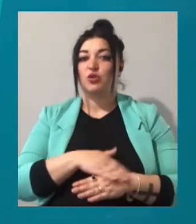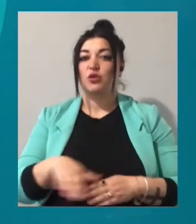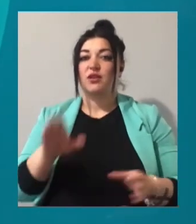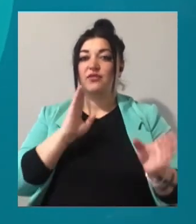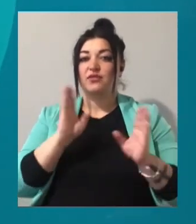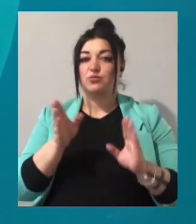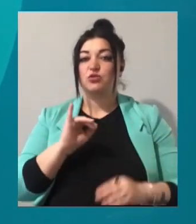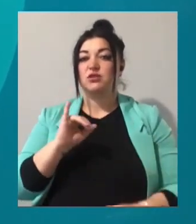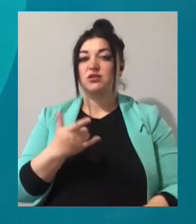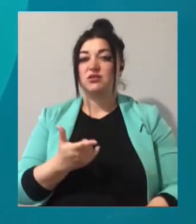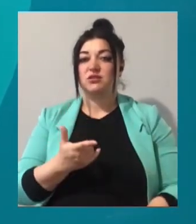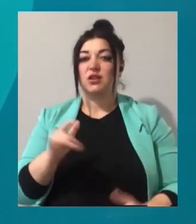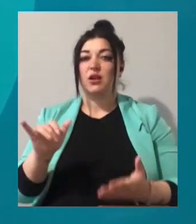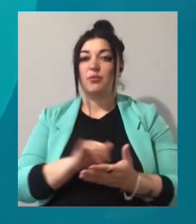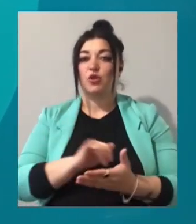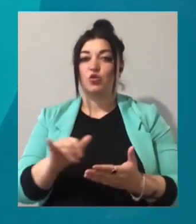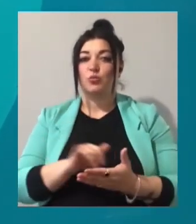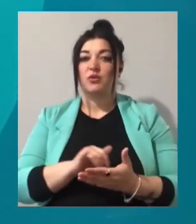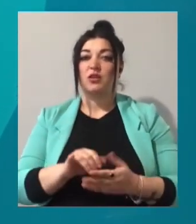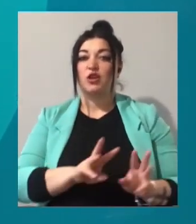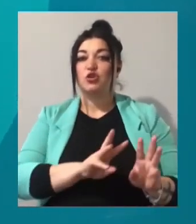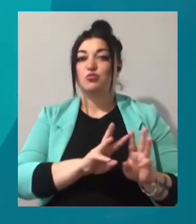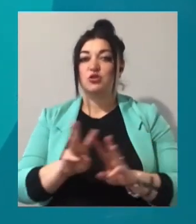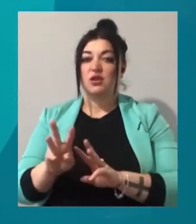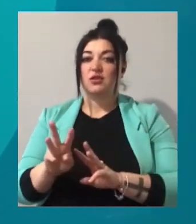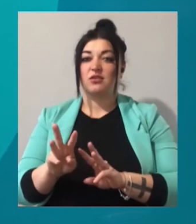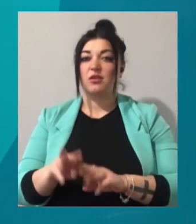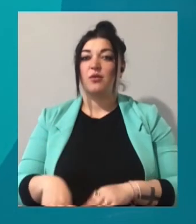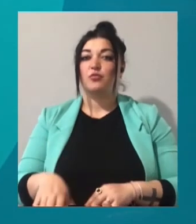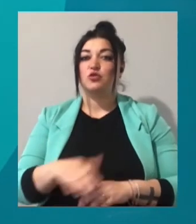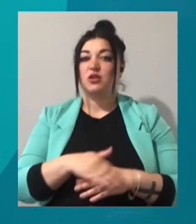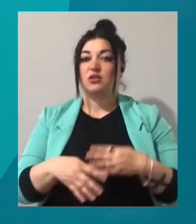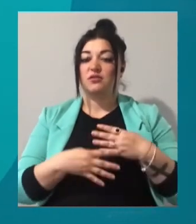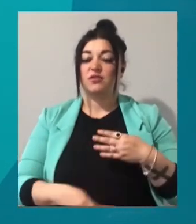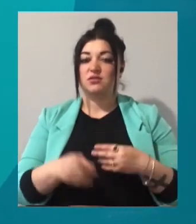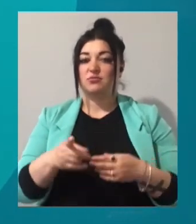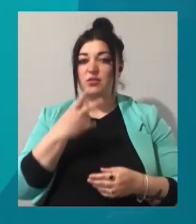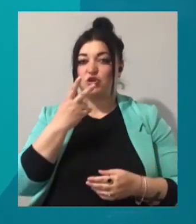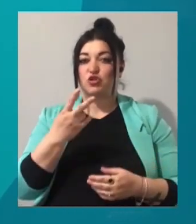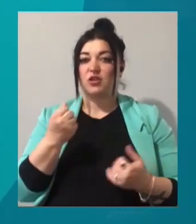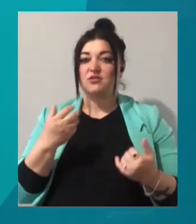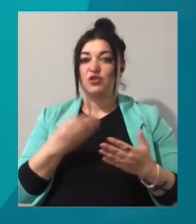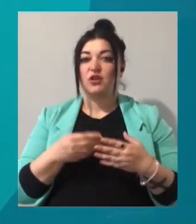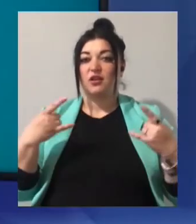на Фейсбуці, в Інстаграмі, на Ютуб та на нашому сайті. Посилання на них ви бачите на